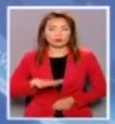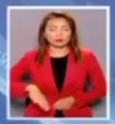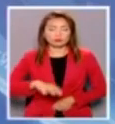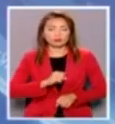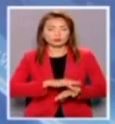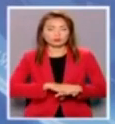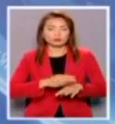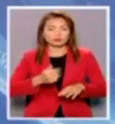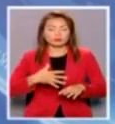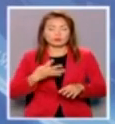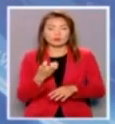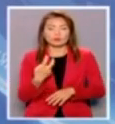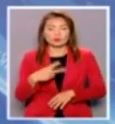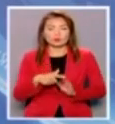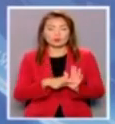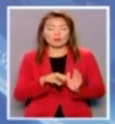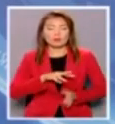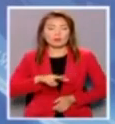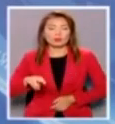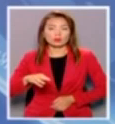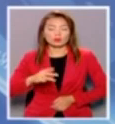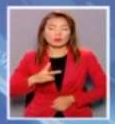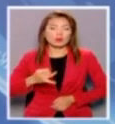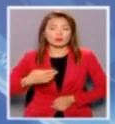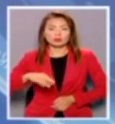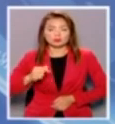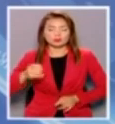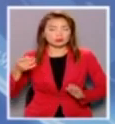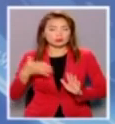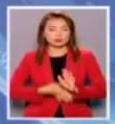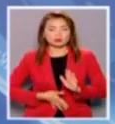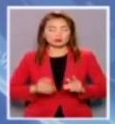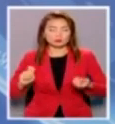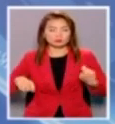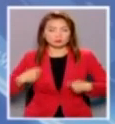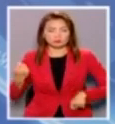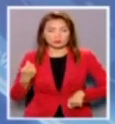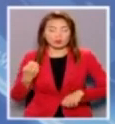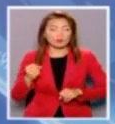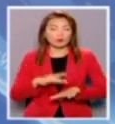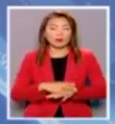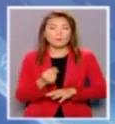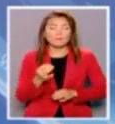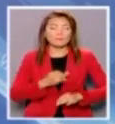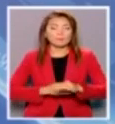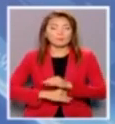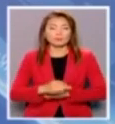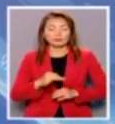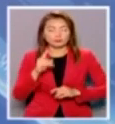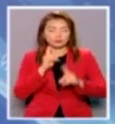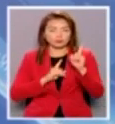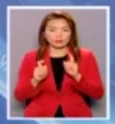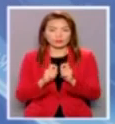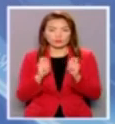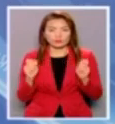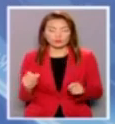Республикалық бюджеттен бөлінген 427 миллиард теңге тиімсіз жұмсалған. Бұл туралы өткен жылдың бюджеті талқыланған парламент